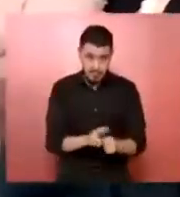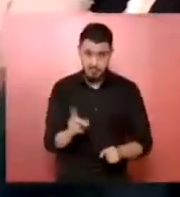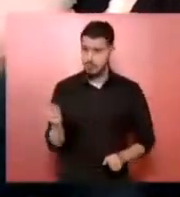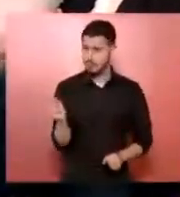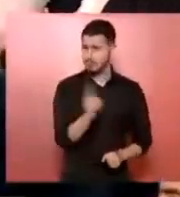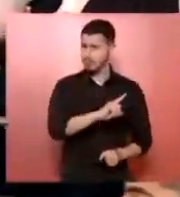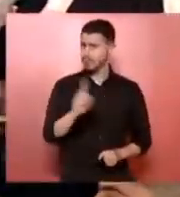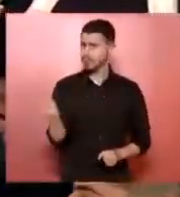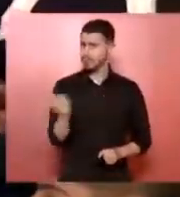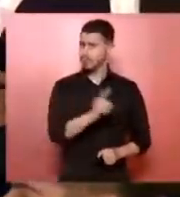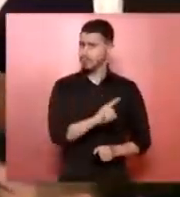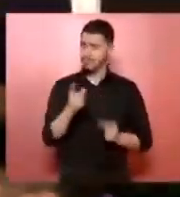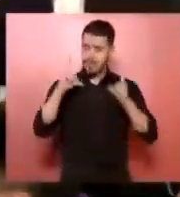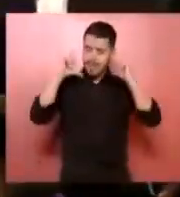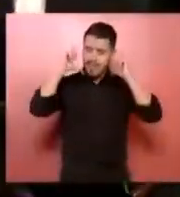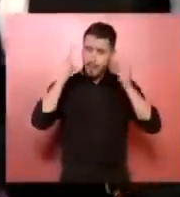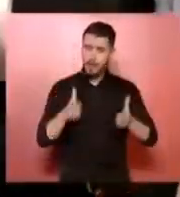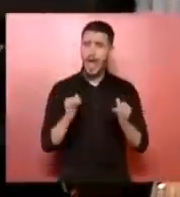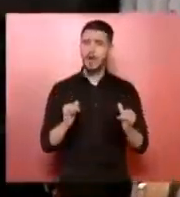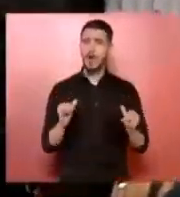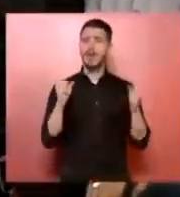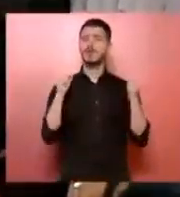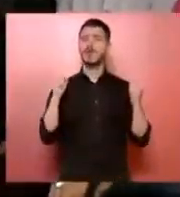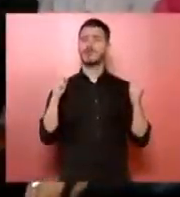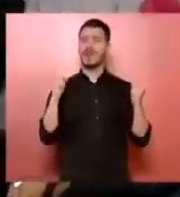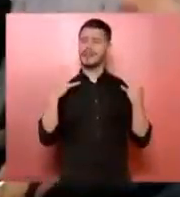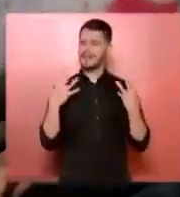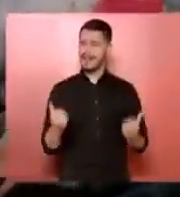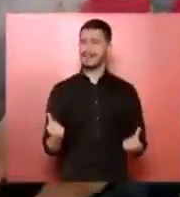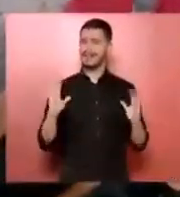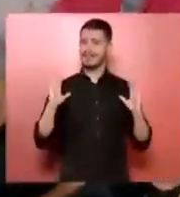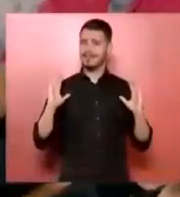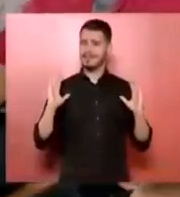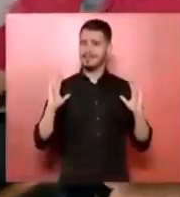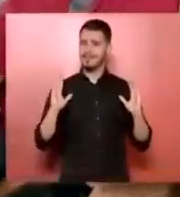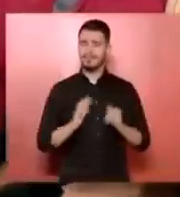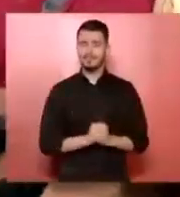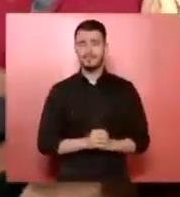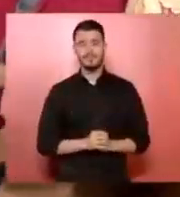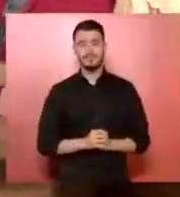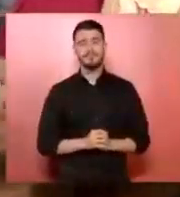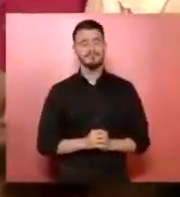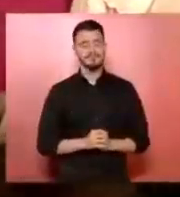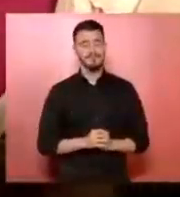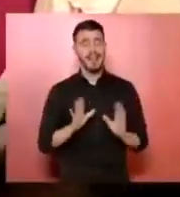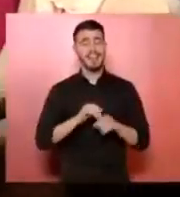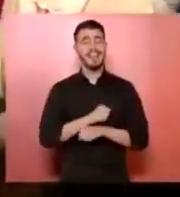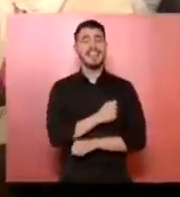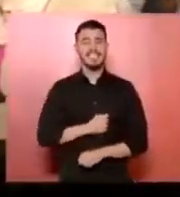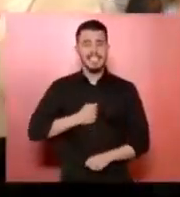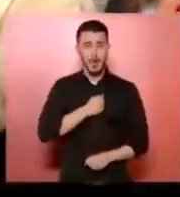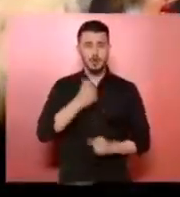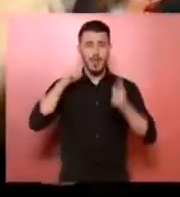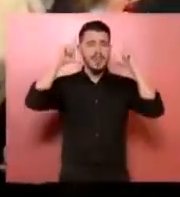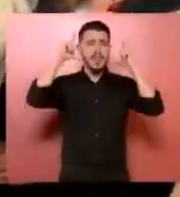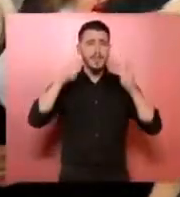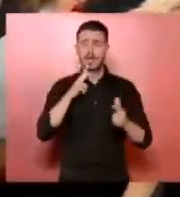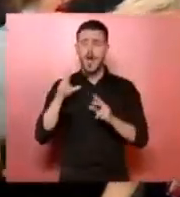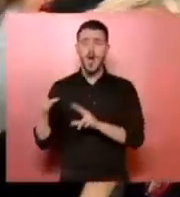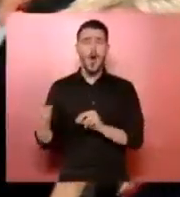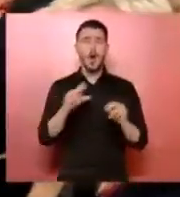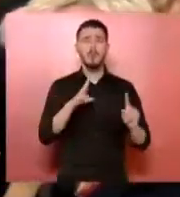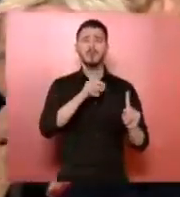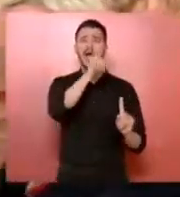εντατική. Αλλά έχει πολλές ενδείξεις ότι νοσεί βαθιά.